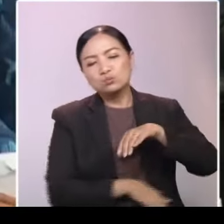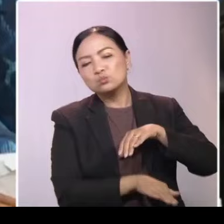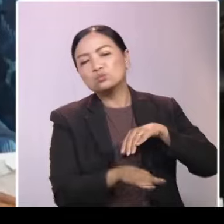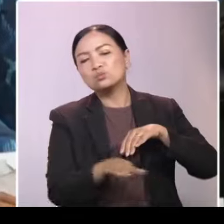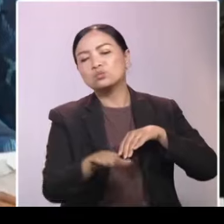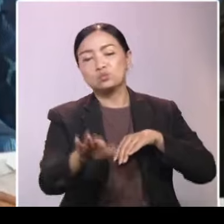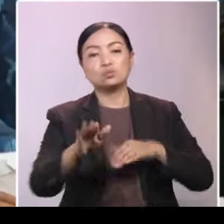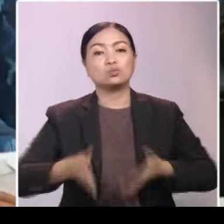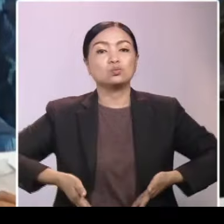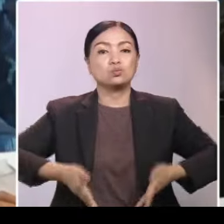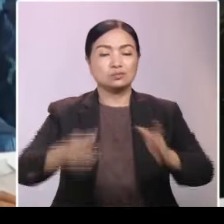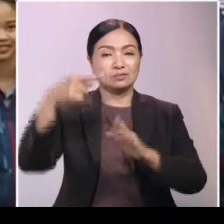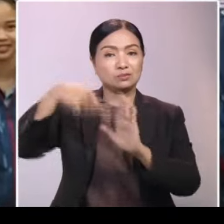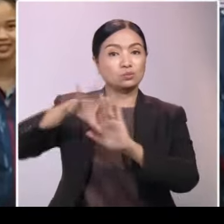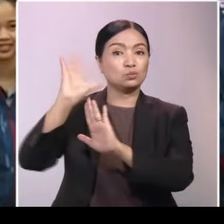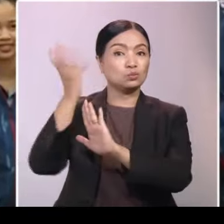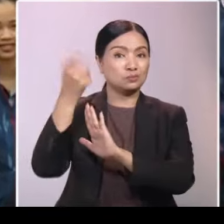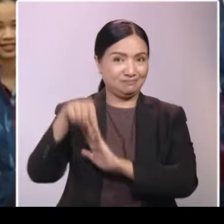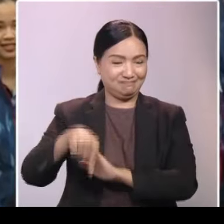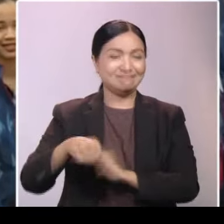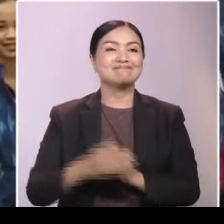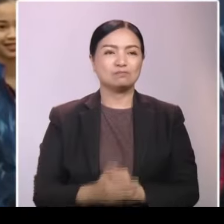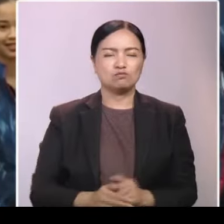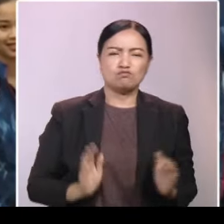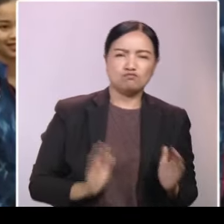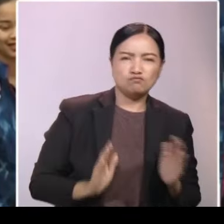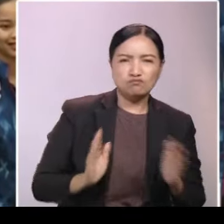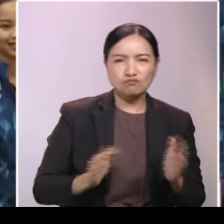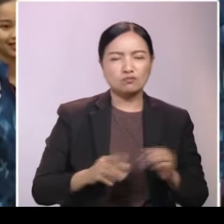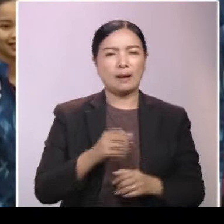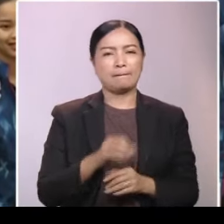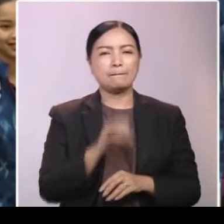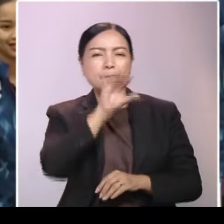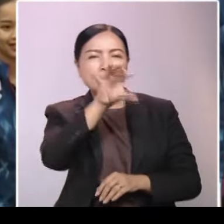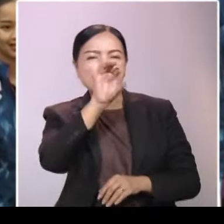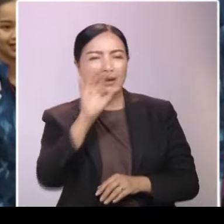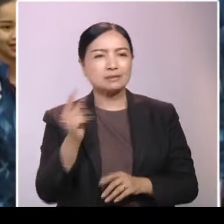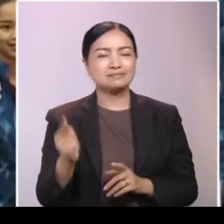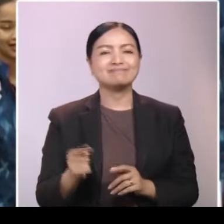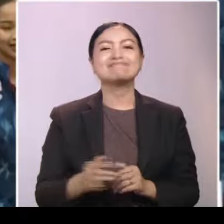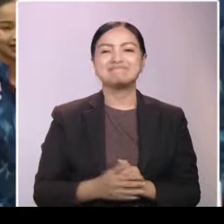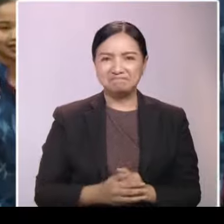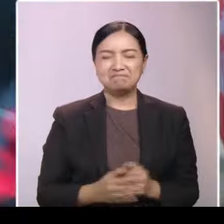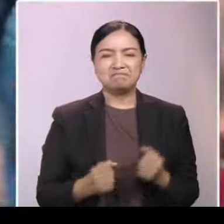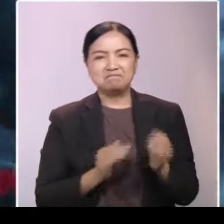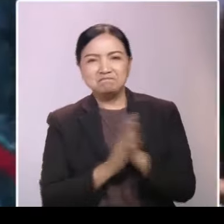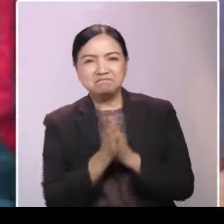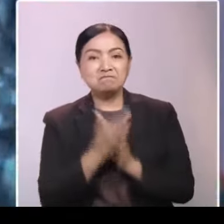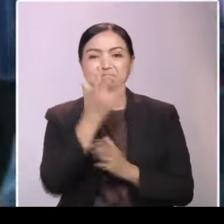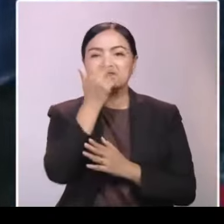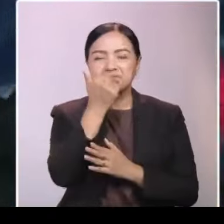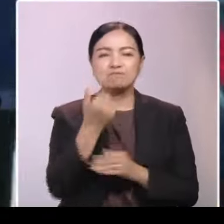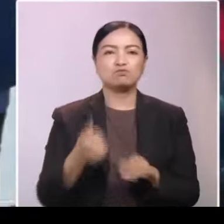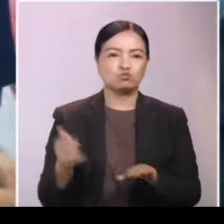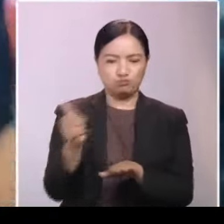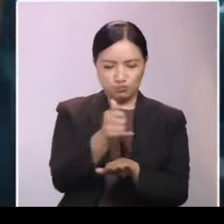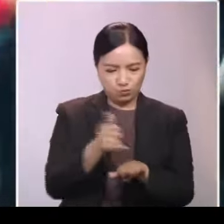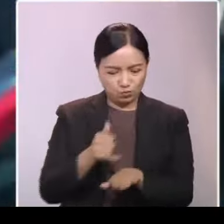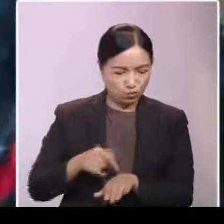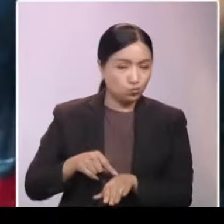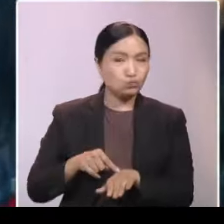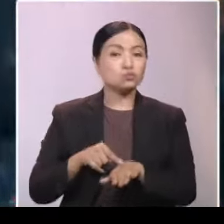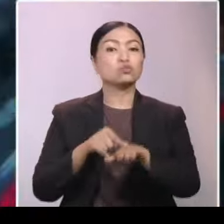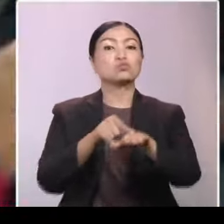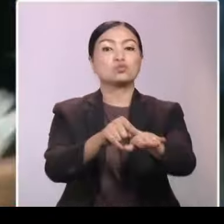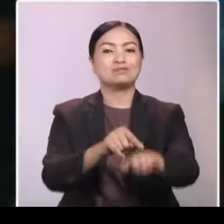ริ่มไปทางถนนพิษณุโลกโดยมีขบวนกลองนะครับและรถขยายเสียงนำหน้านะครับเพื่อสร้างความคึกคักครับผ่านยังสะพานผ่